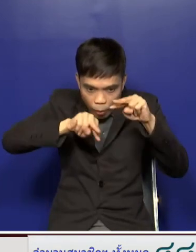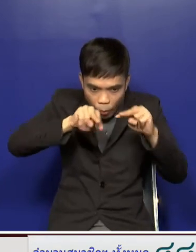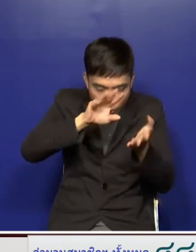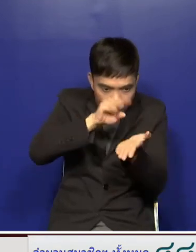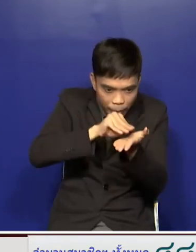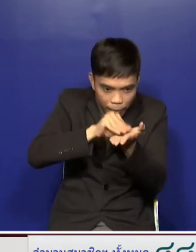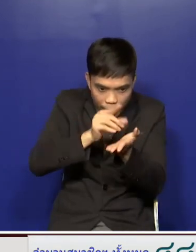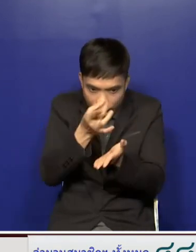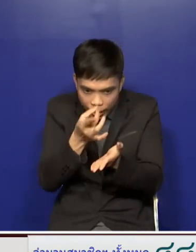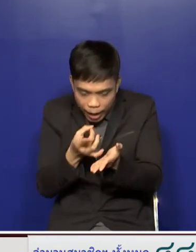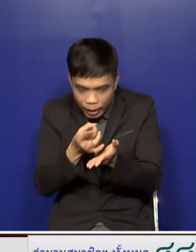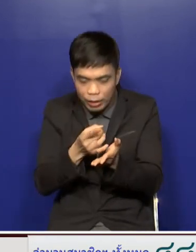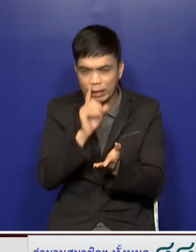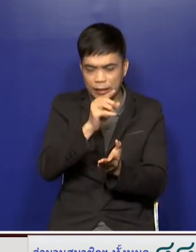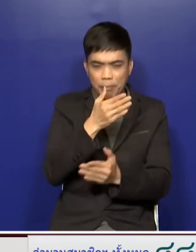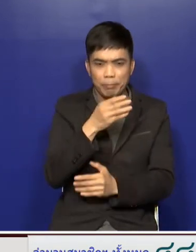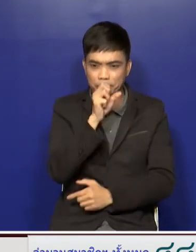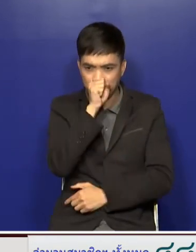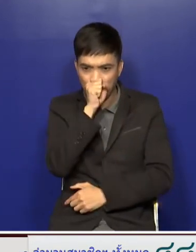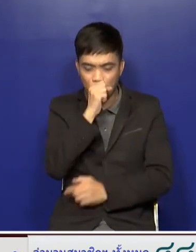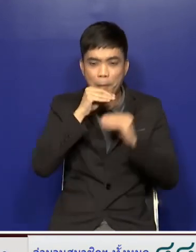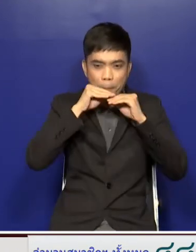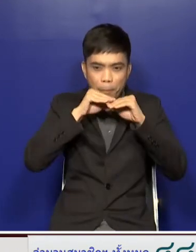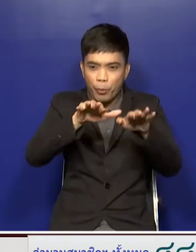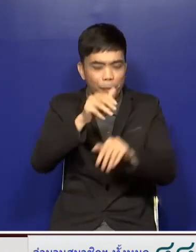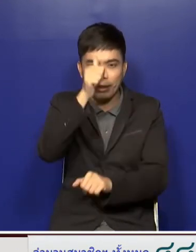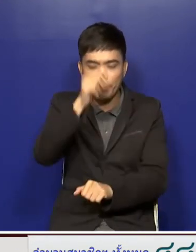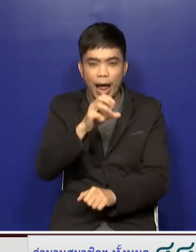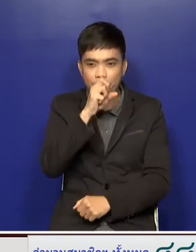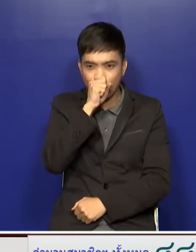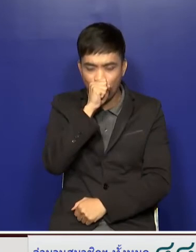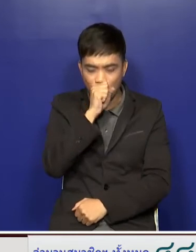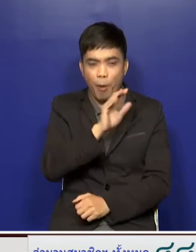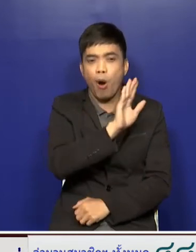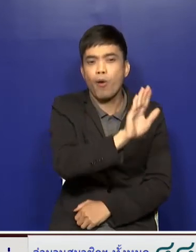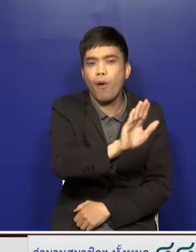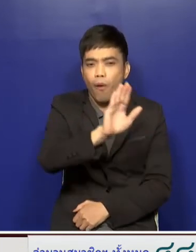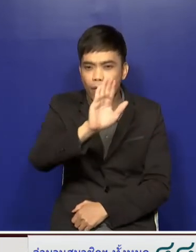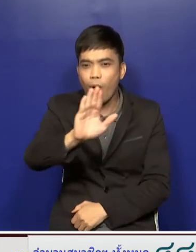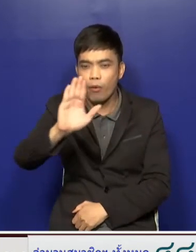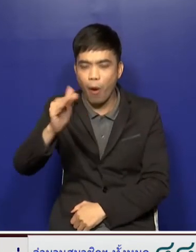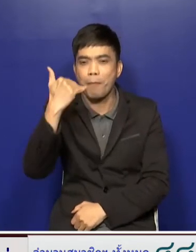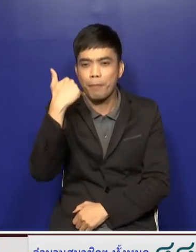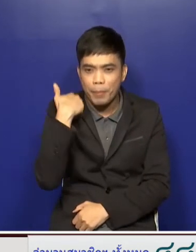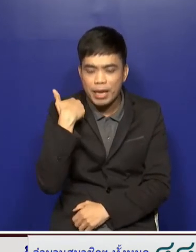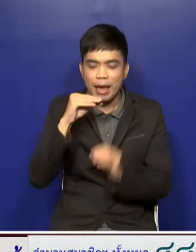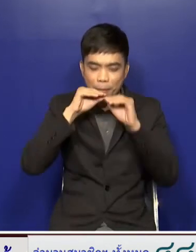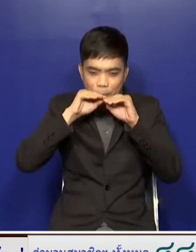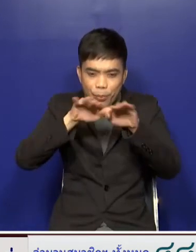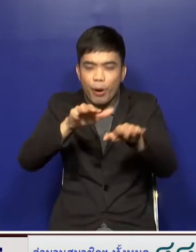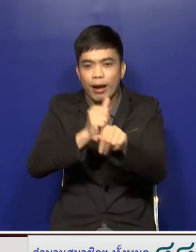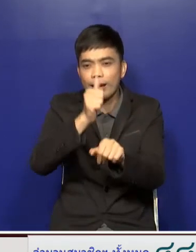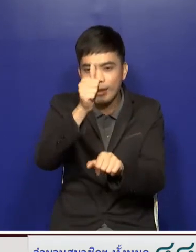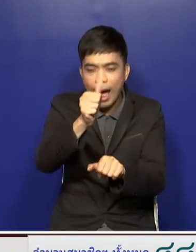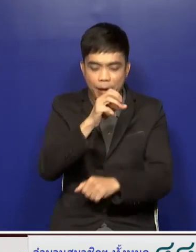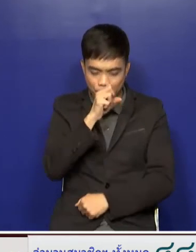บางส่นเปข้อมูทเปิดเผลยไมได้จครั ท่ประทานเพระวามัเรื่ความรบที่เป็นส่นลึกของจิตของมนุษย